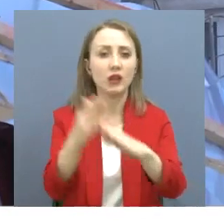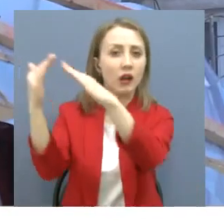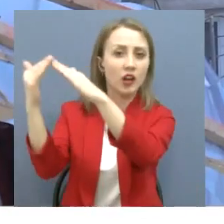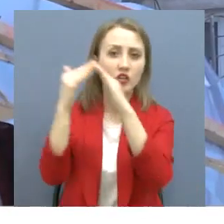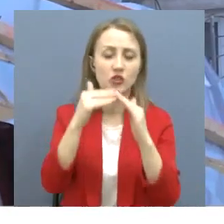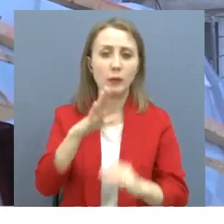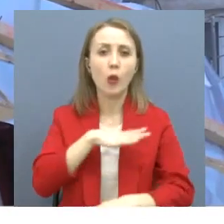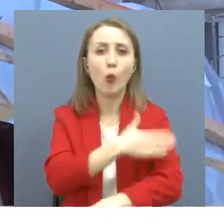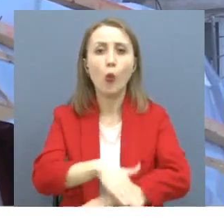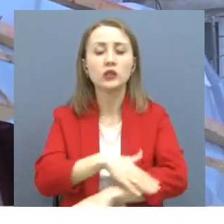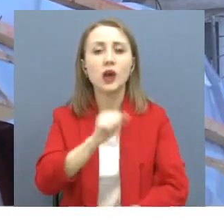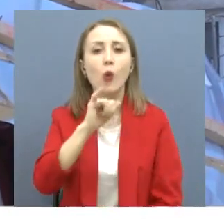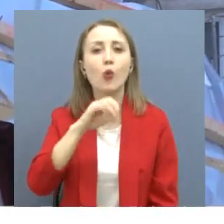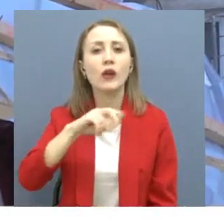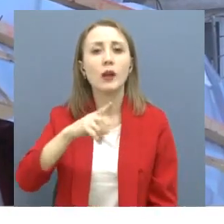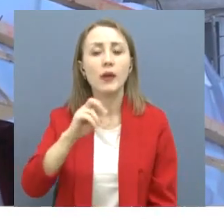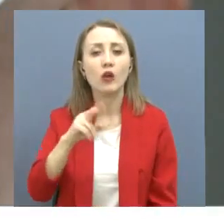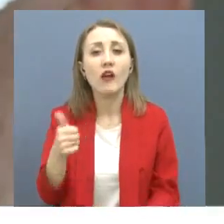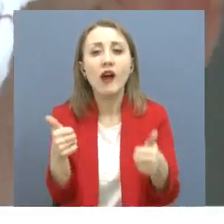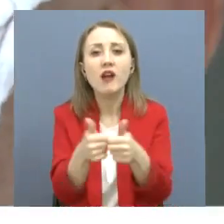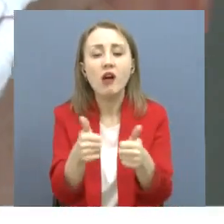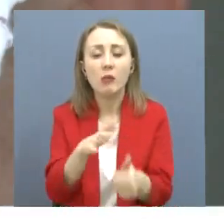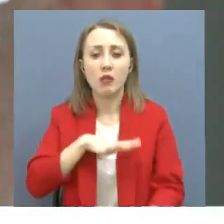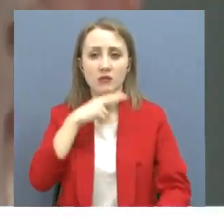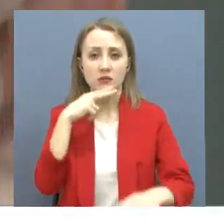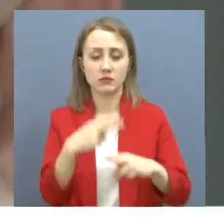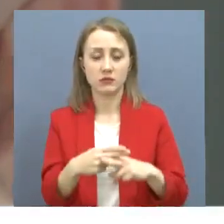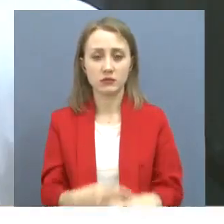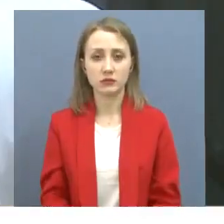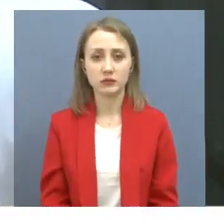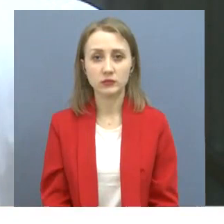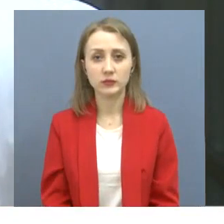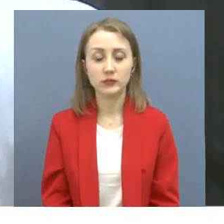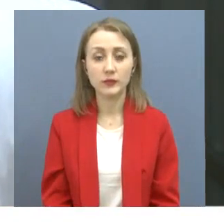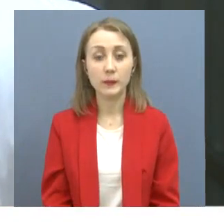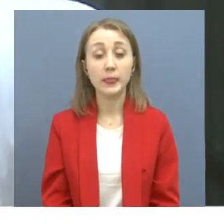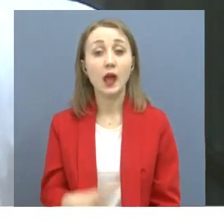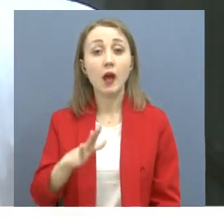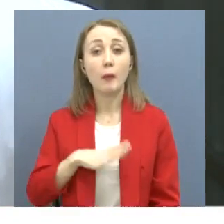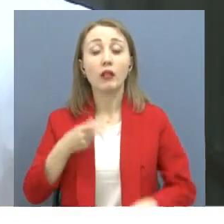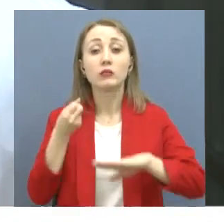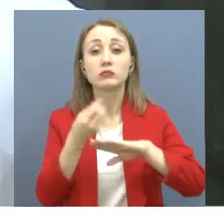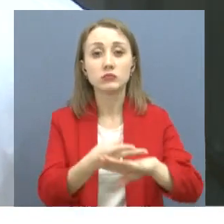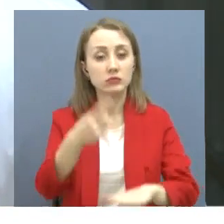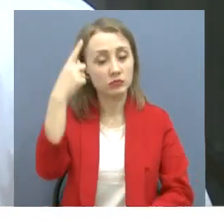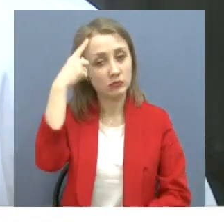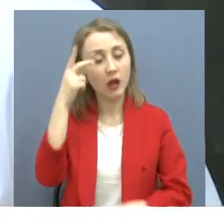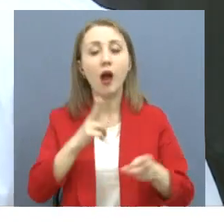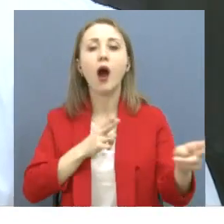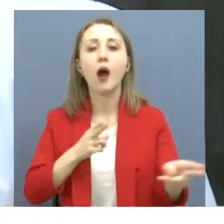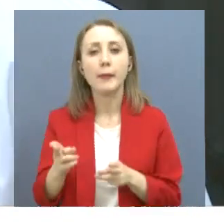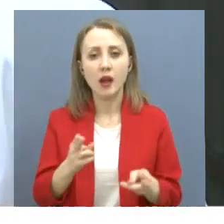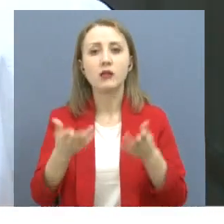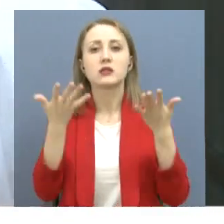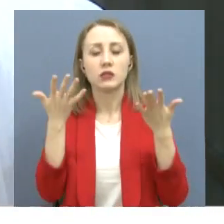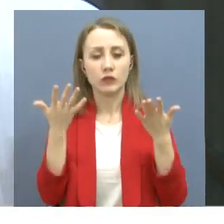улице Ульбекова. Рядом с ним находилась сестра. Поступил в тяжелом состоянии. С черепно-мозговой травмой. Вчера был прооперирован по экстренным